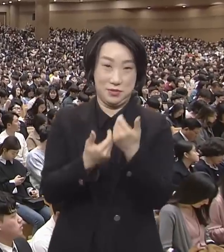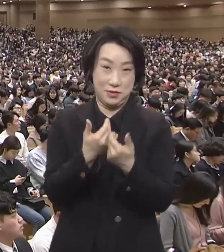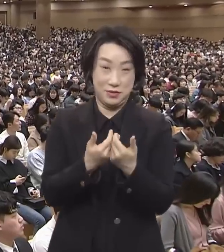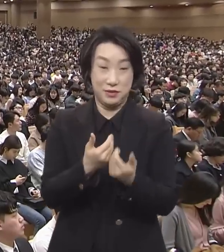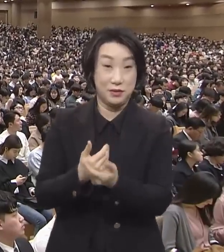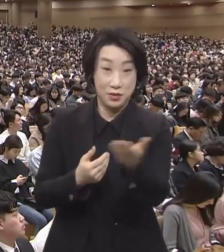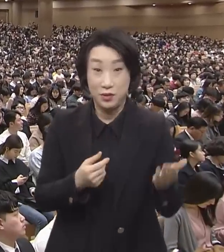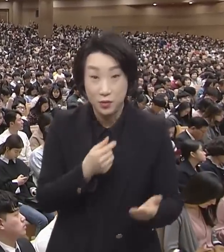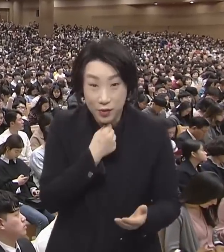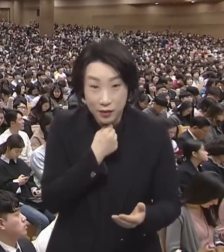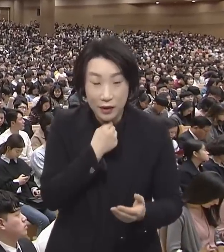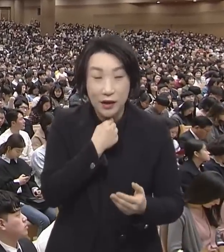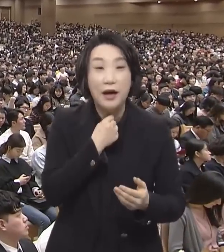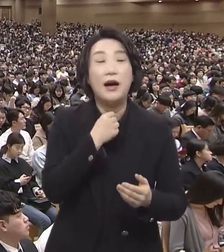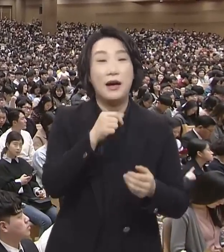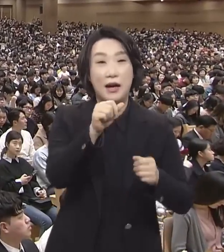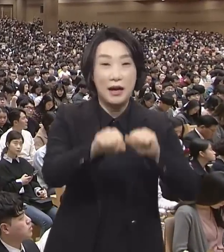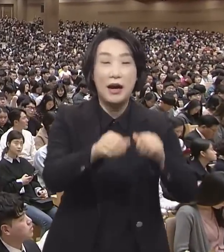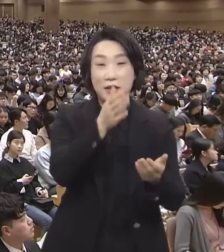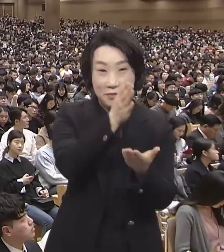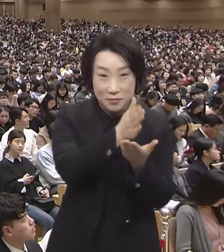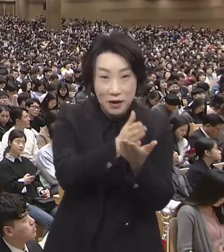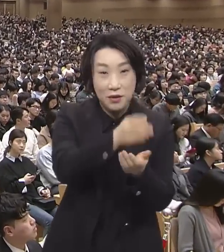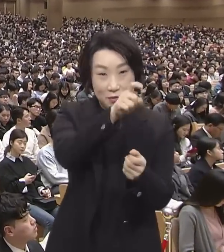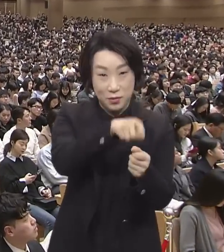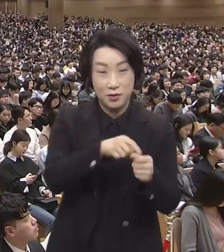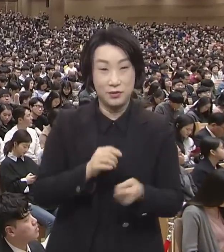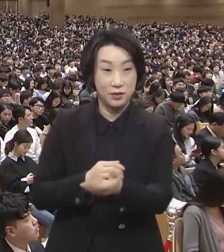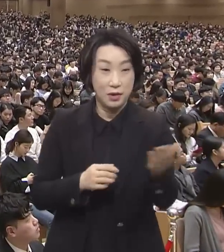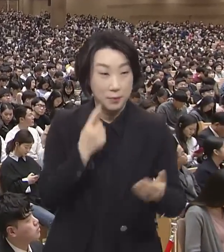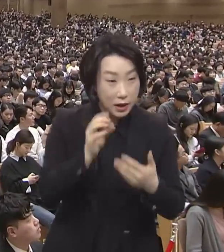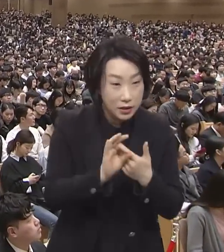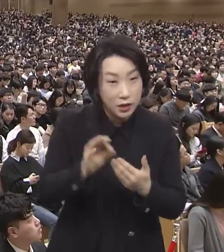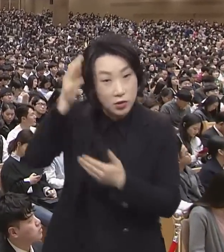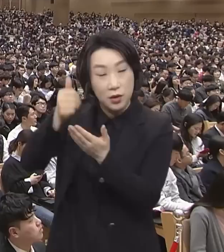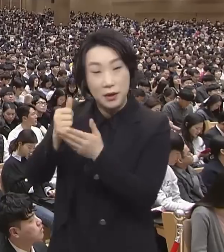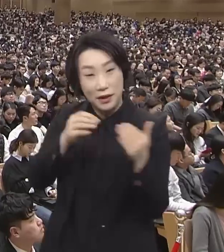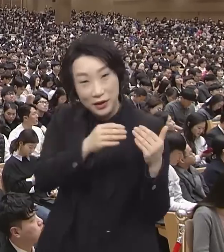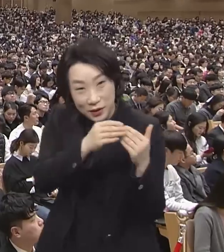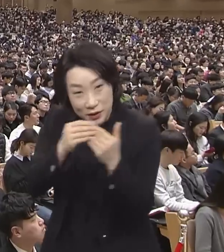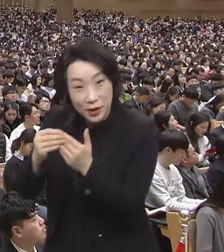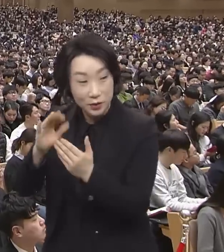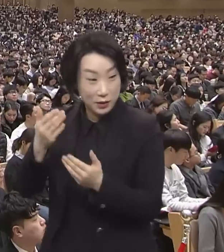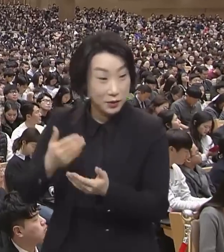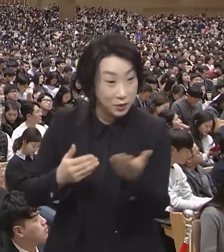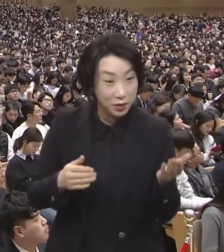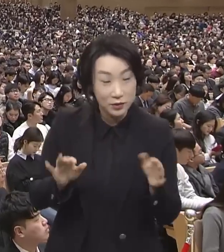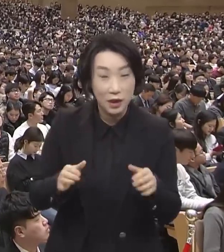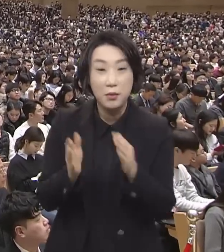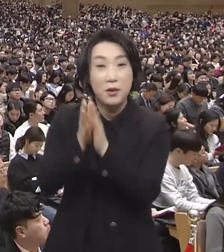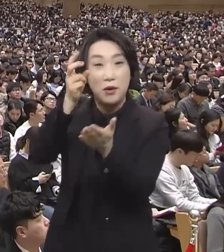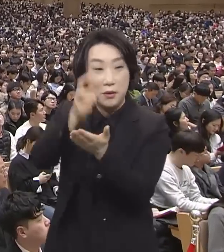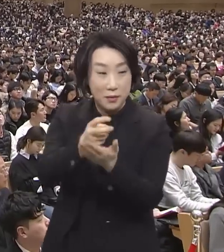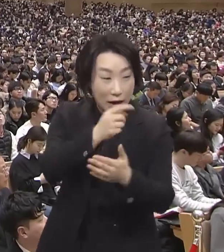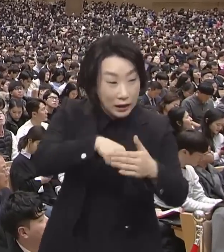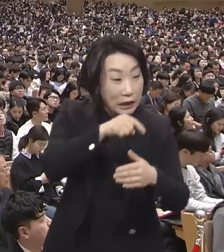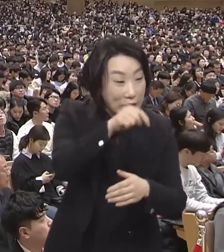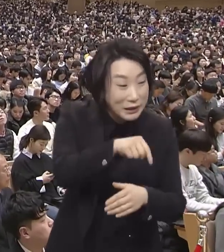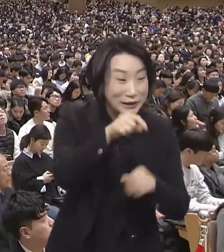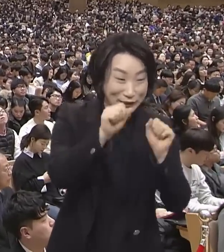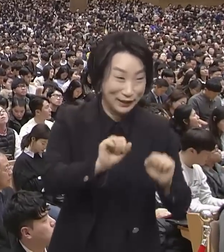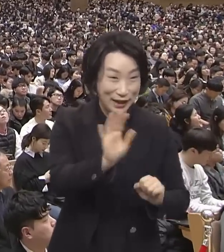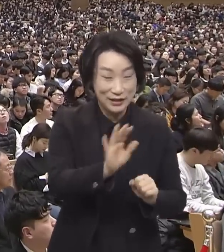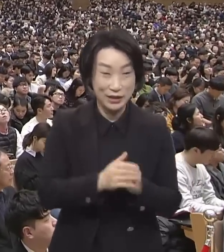너희의 원하는 것을 하지 못하게 하려 함이니라. 너희가 만일 성령의 인도하시는 바가 되면 율법 아래 있지